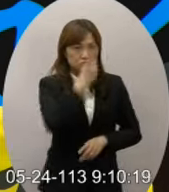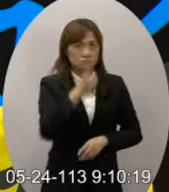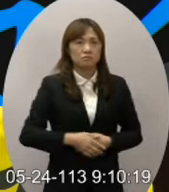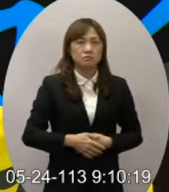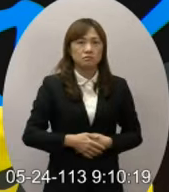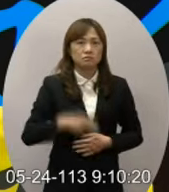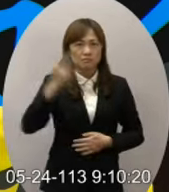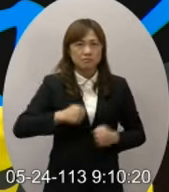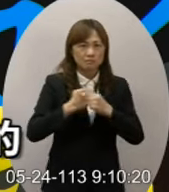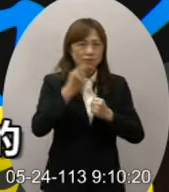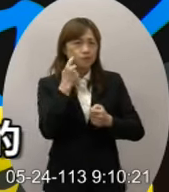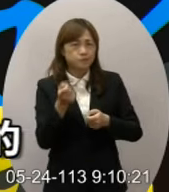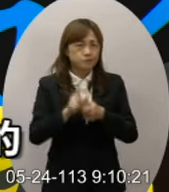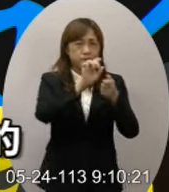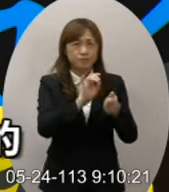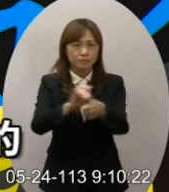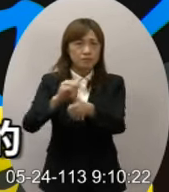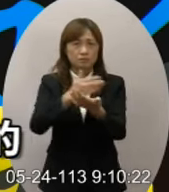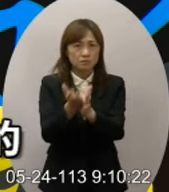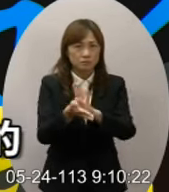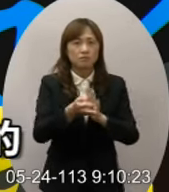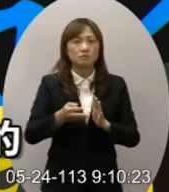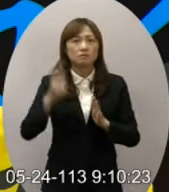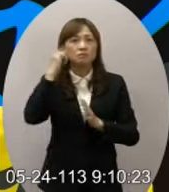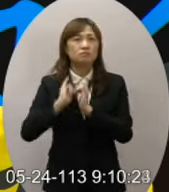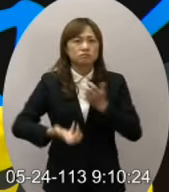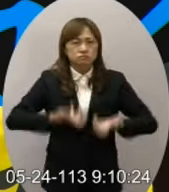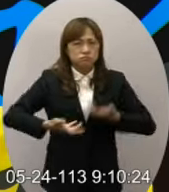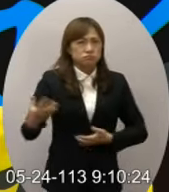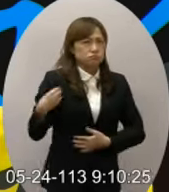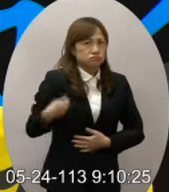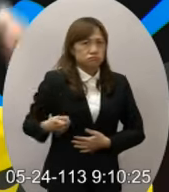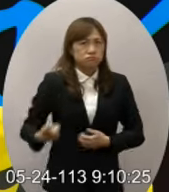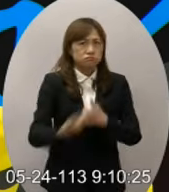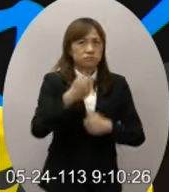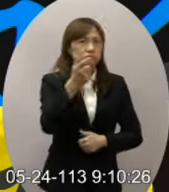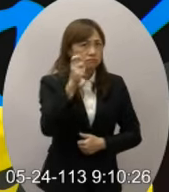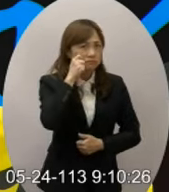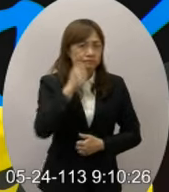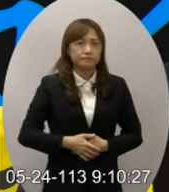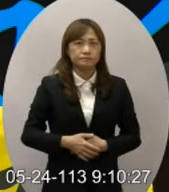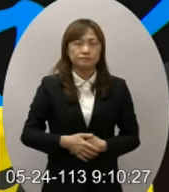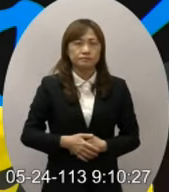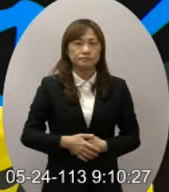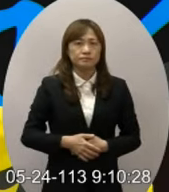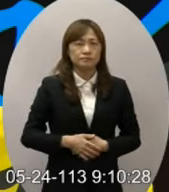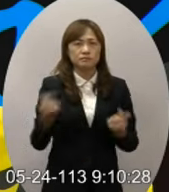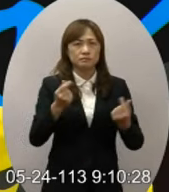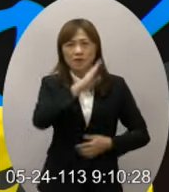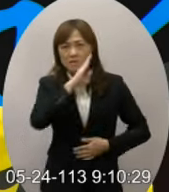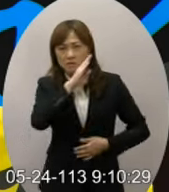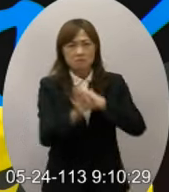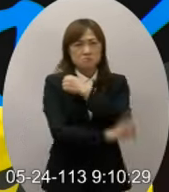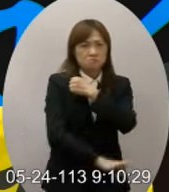再多的这个扭曲都没办法抹灭人民的心是热的，人民要国会改革，人民要把光电的弊案查清楚，